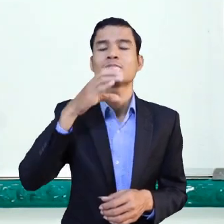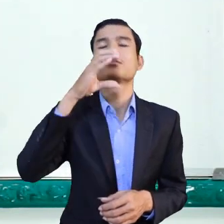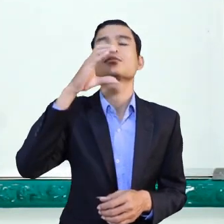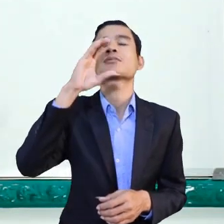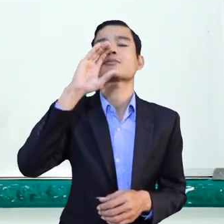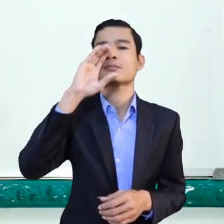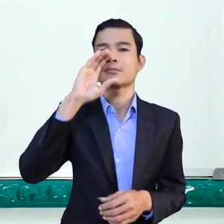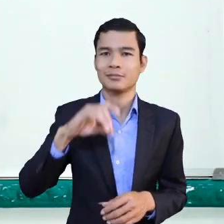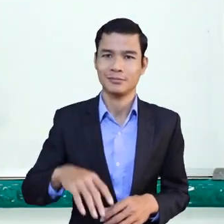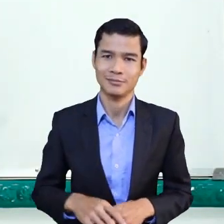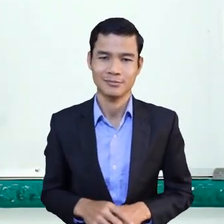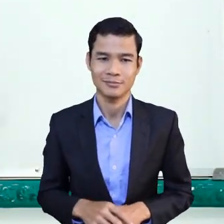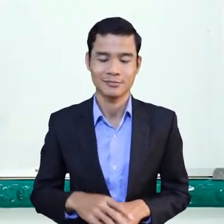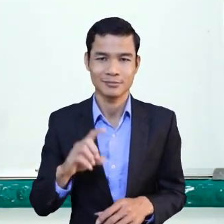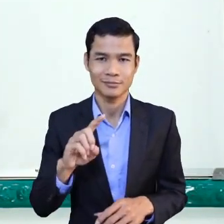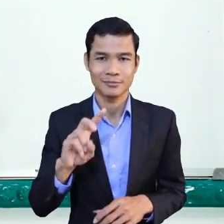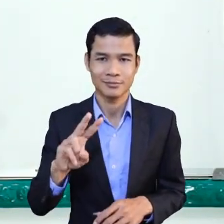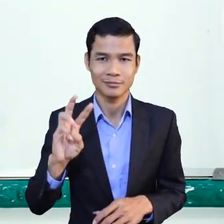1 2 3អឹកអឹកអឹក